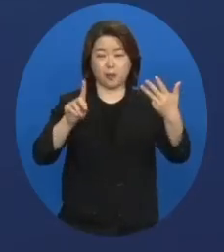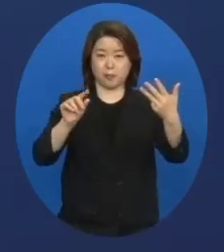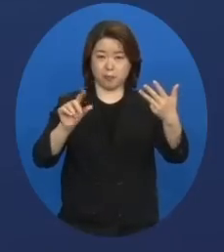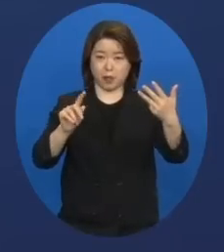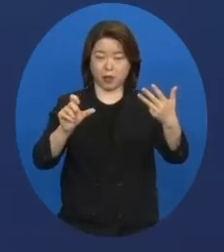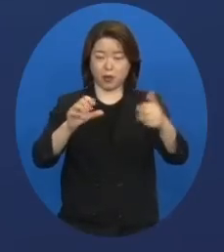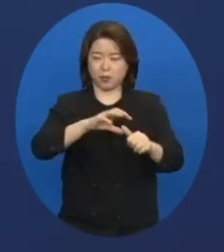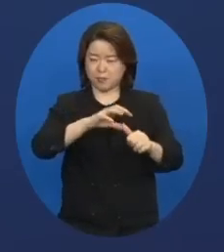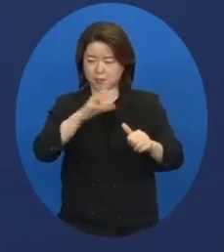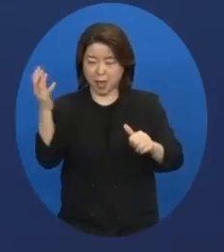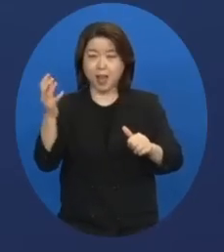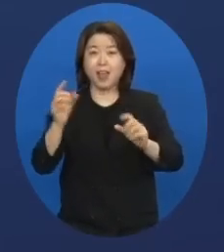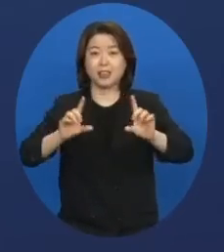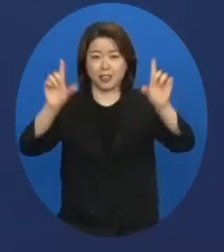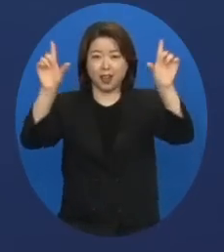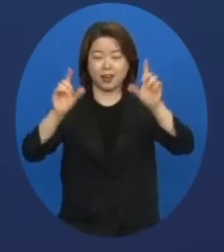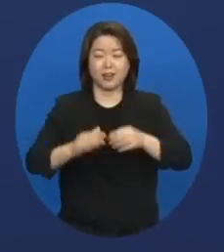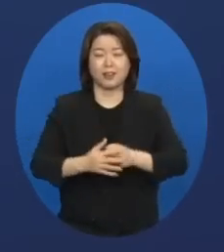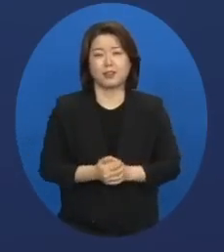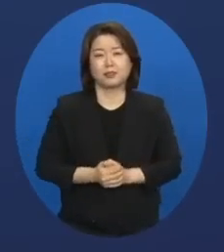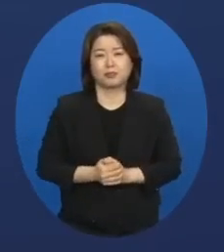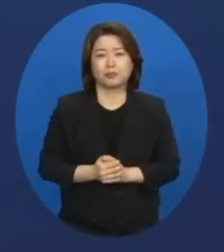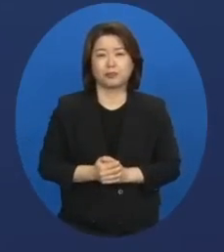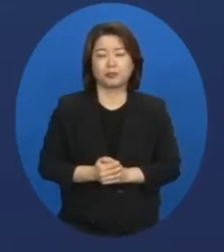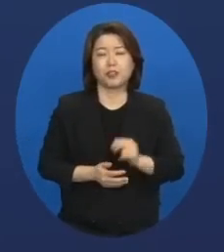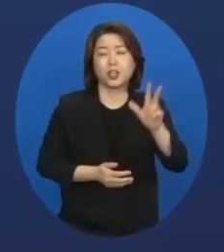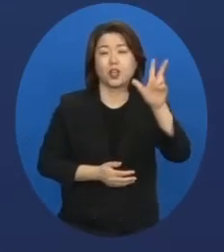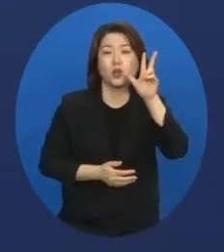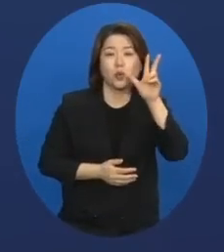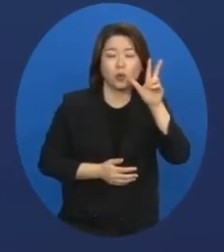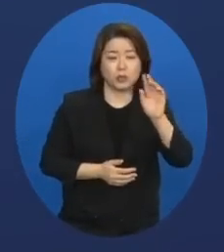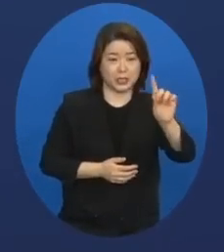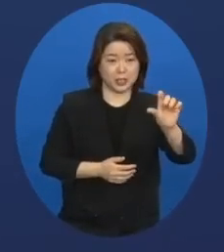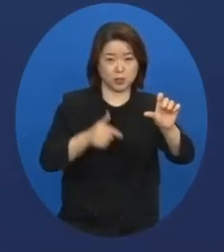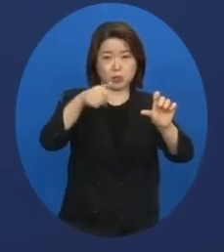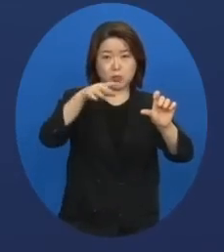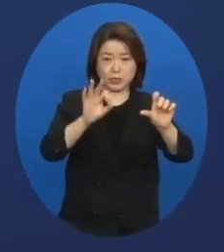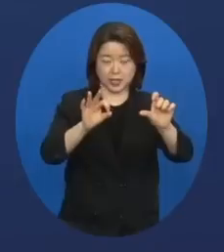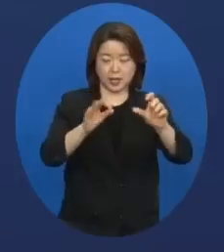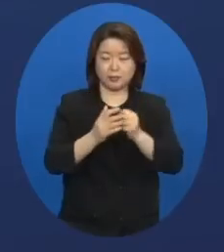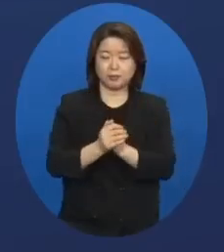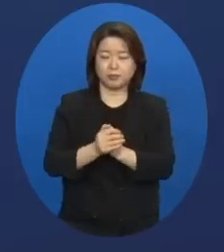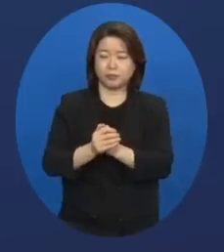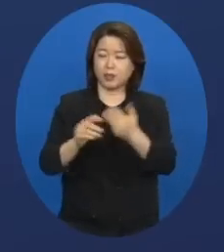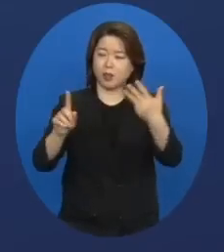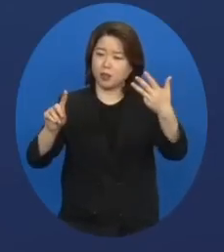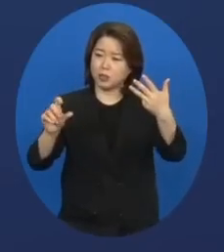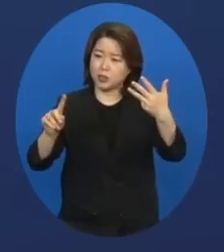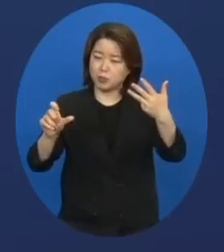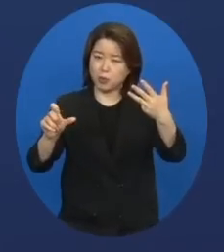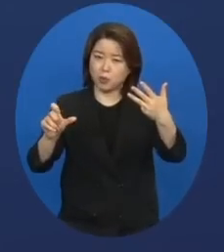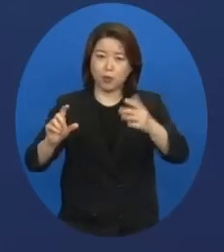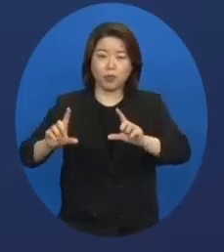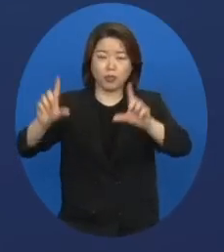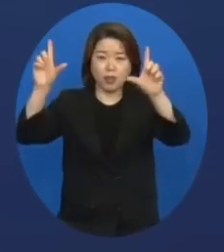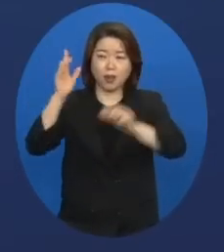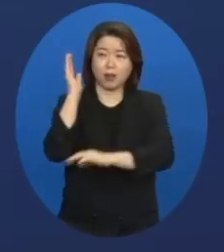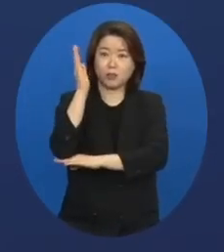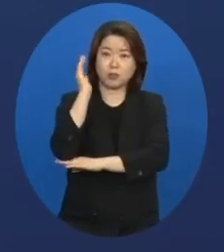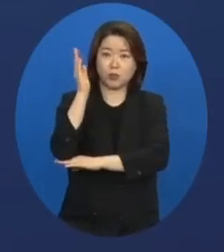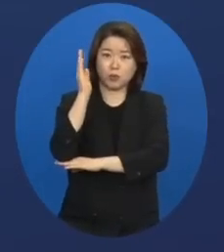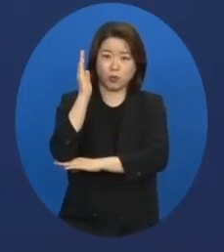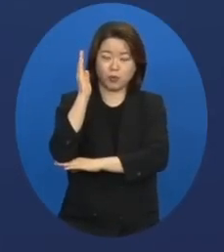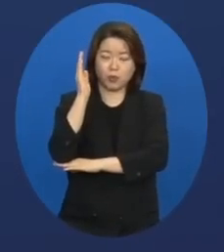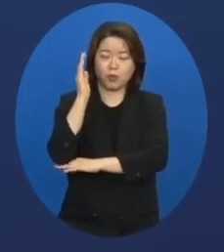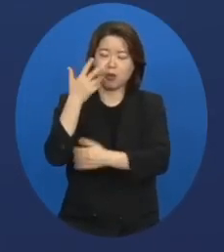광복절이기도 합니다. 저는 여호수아 15장을 이 광복절인 주일에 설교를 하게 되는